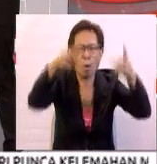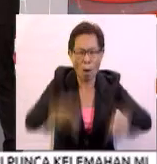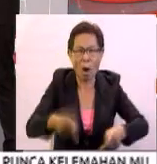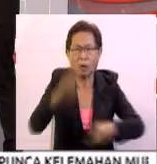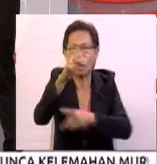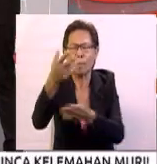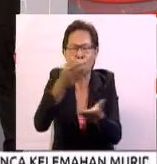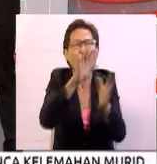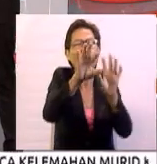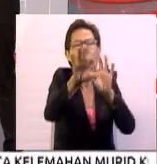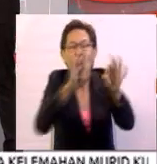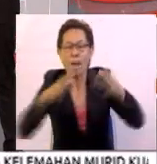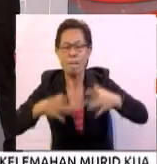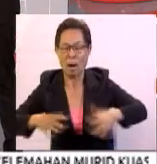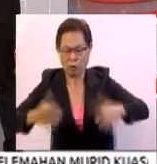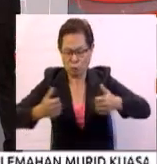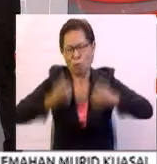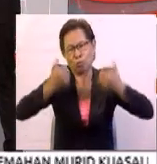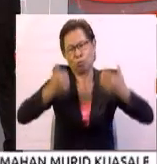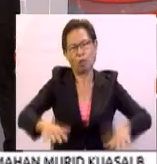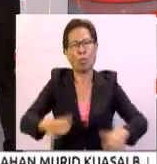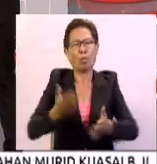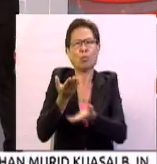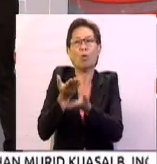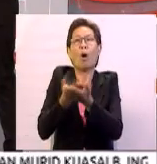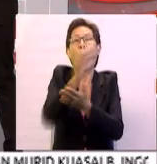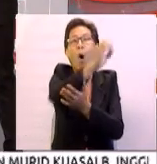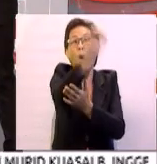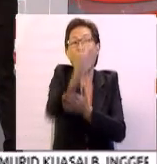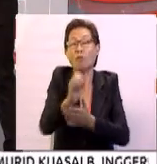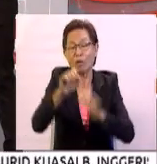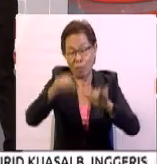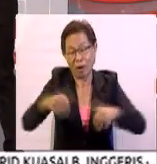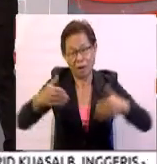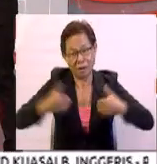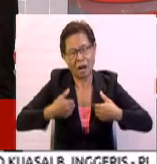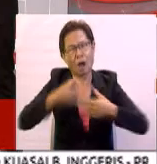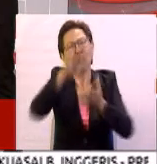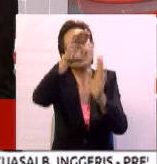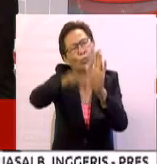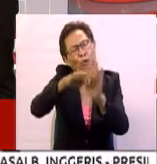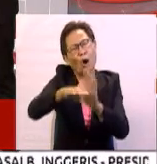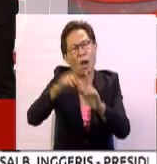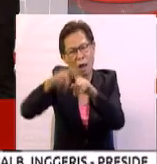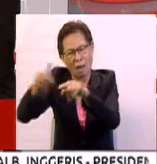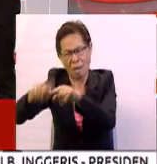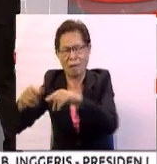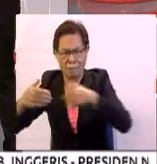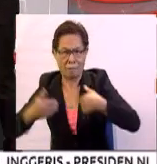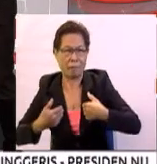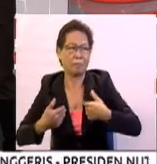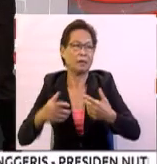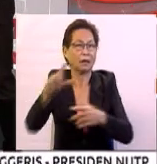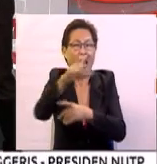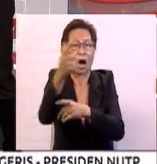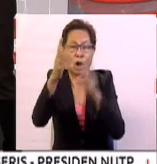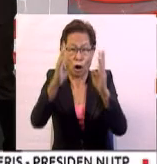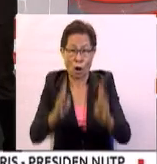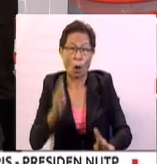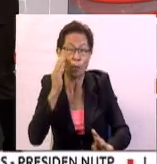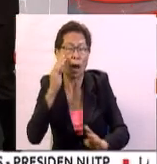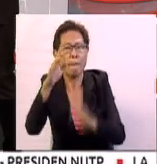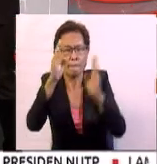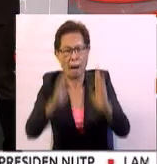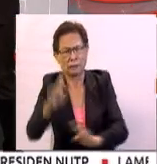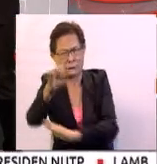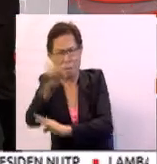memilih pakaian raya yang penawarannya masih boleh didapati dalam pelbagai pilihan. Ya, malah selain kaum Melayu, kaum